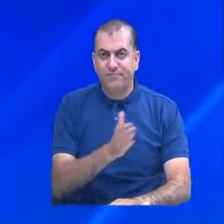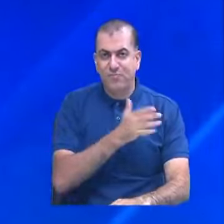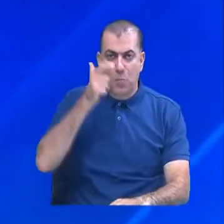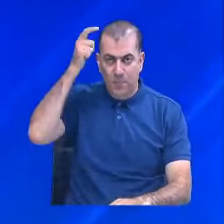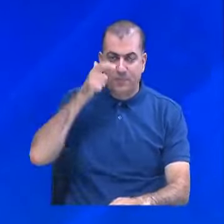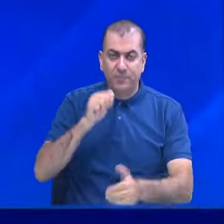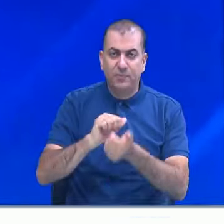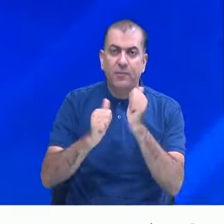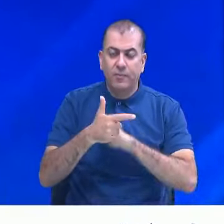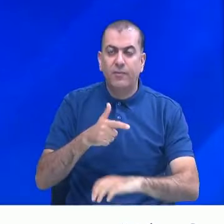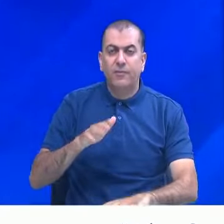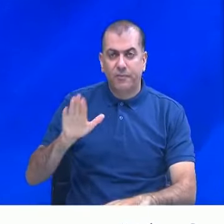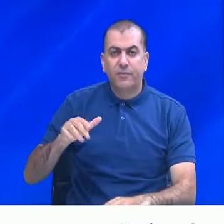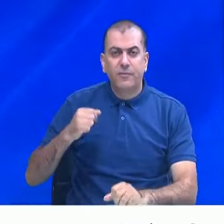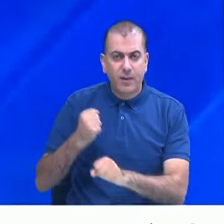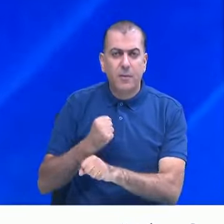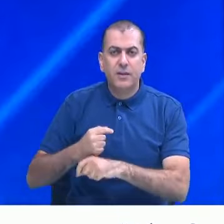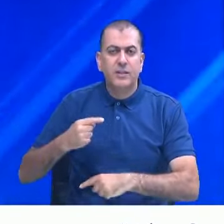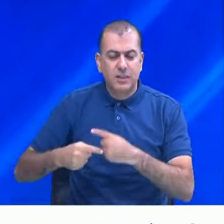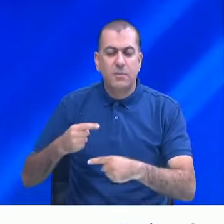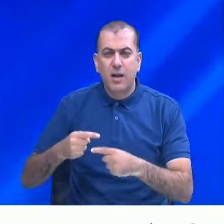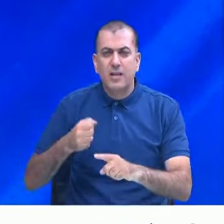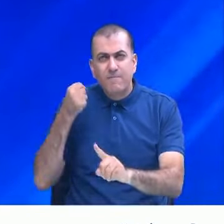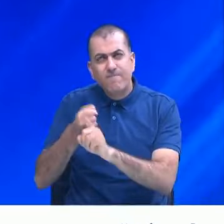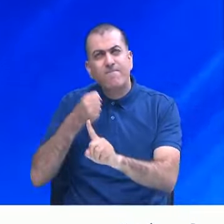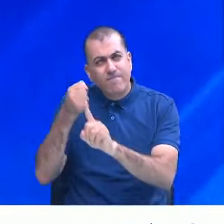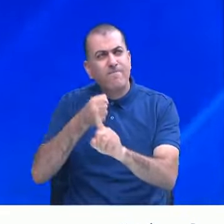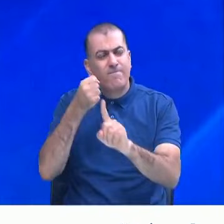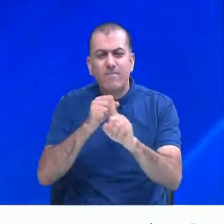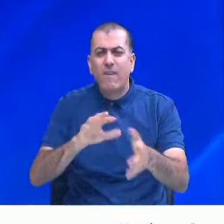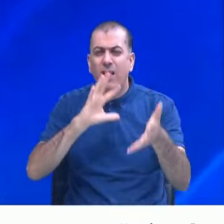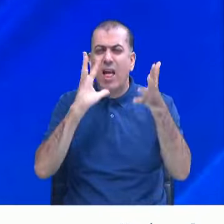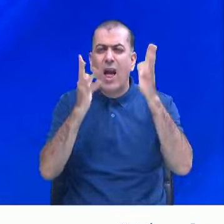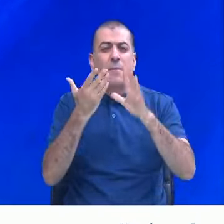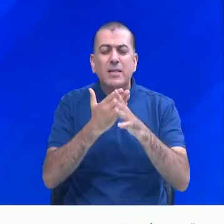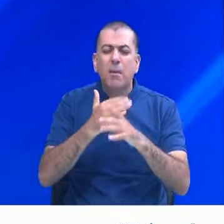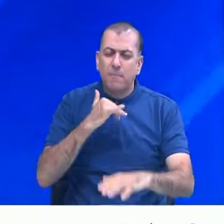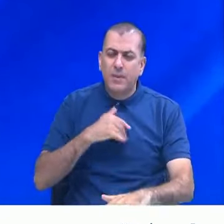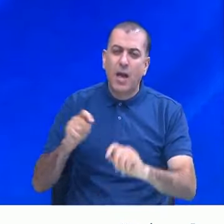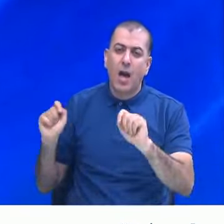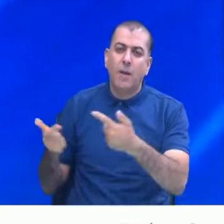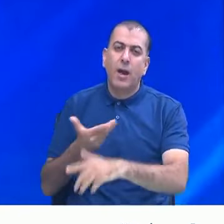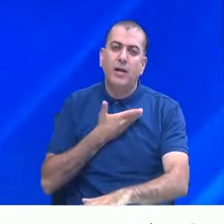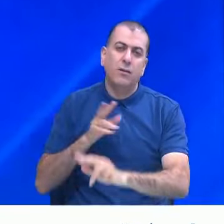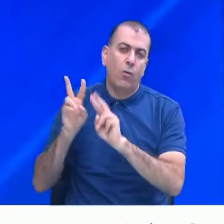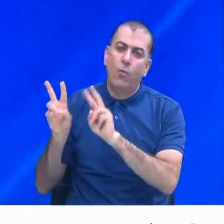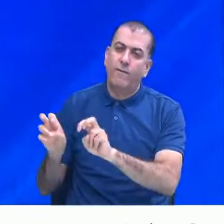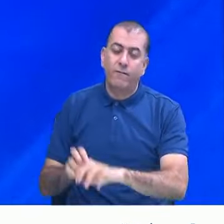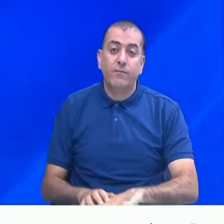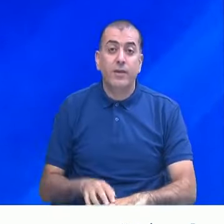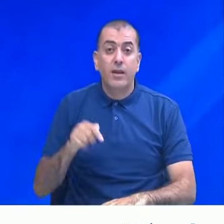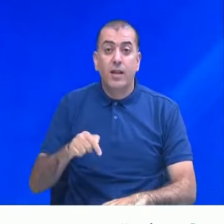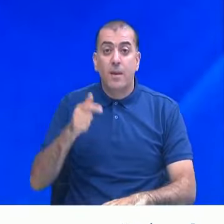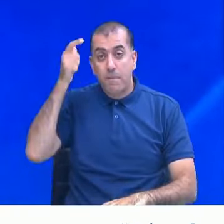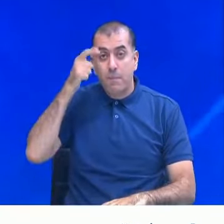يواصل جلاله الملك عبد الله الثاني جهوده الحثيثه لوقف العدوان الاسرائيلي على قطاع غزه وذلك في اطار الزياره